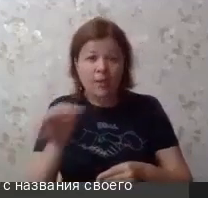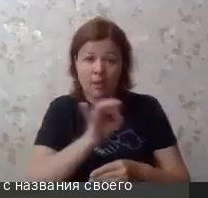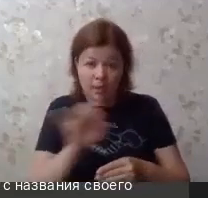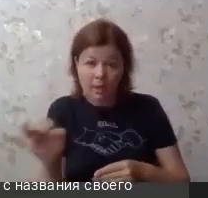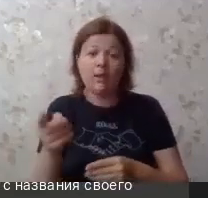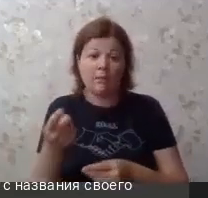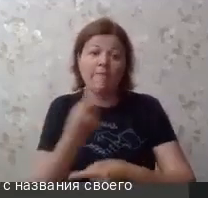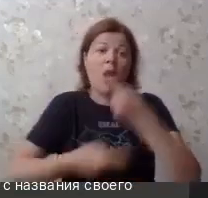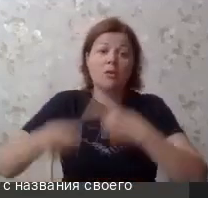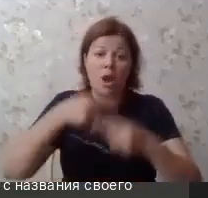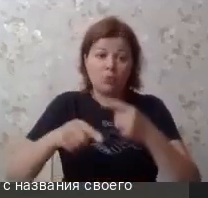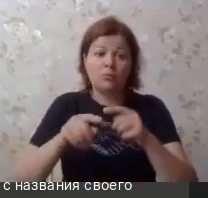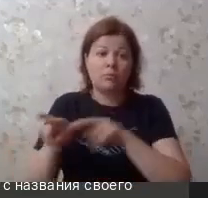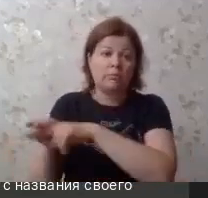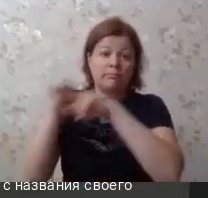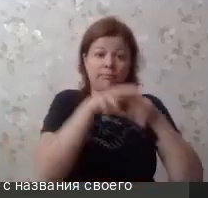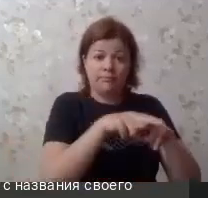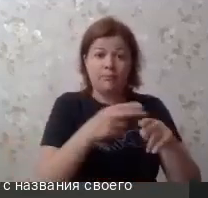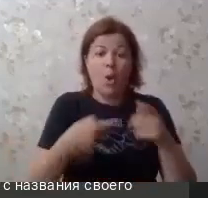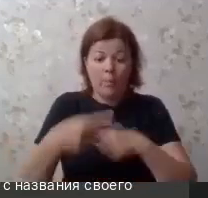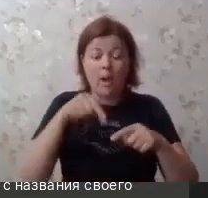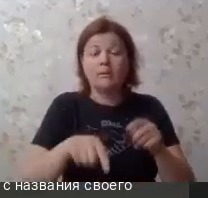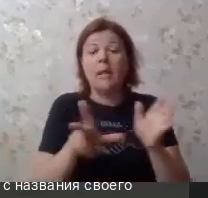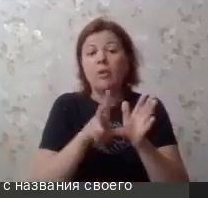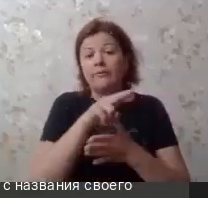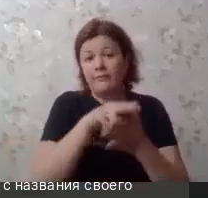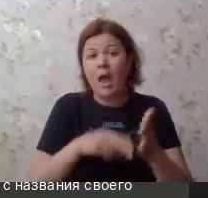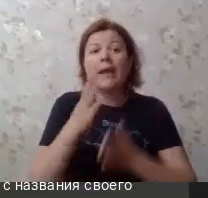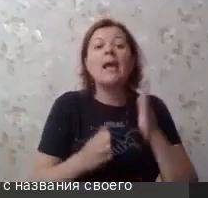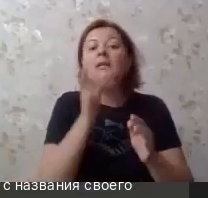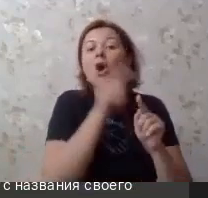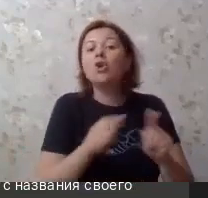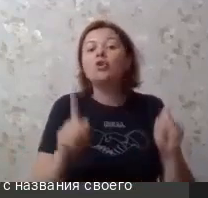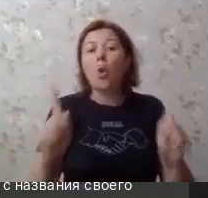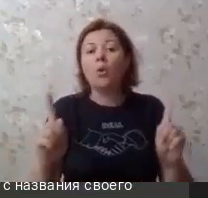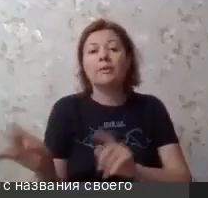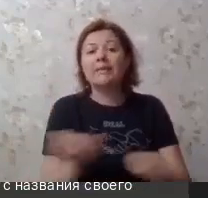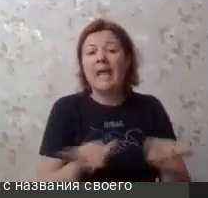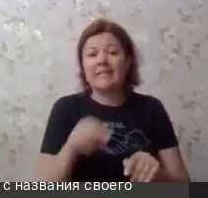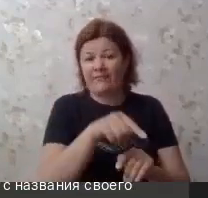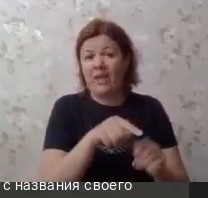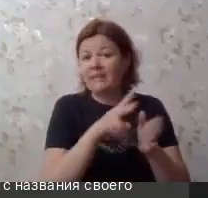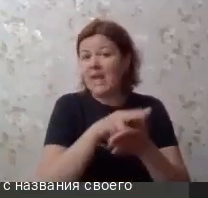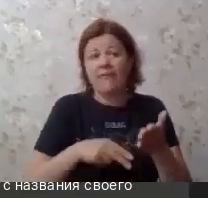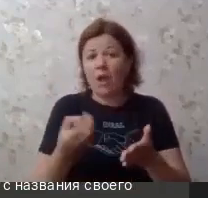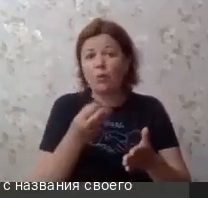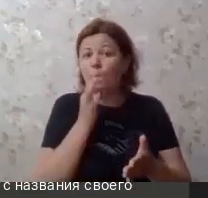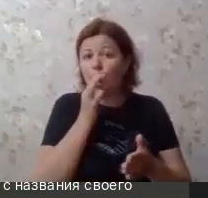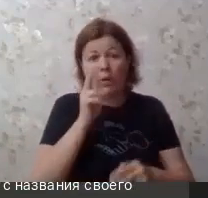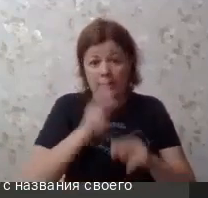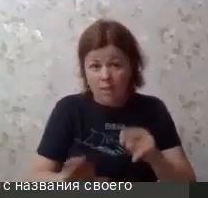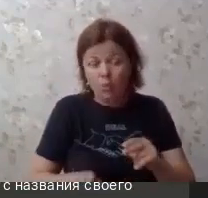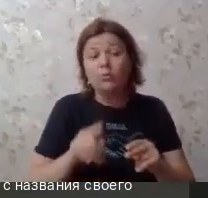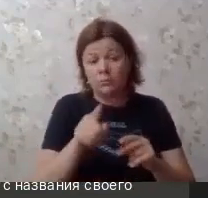от сертификата. Если срок действия не истек, то вы снова сможете использовать сертификат на